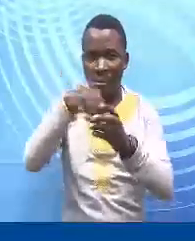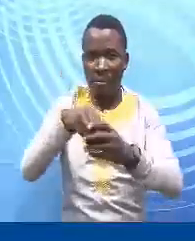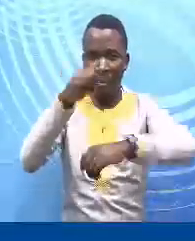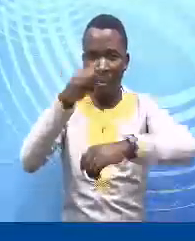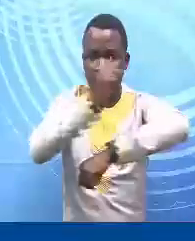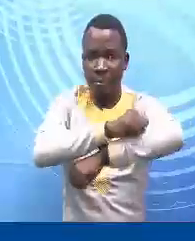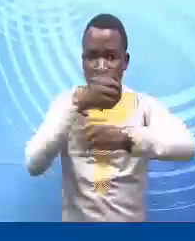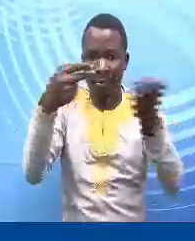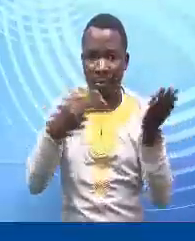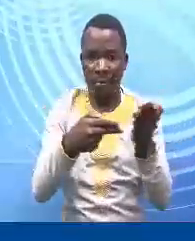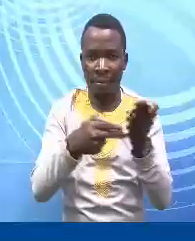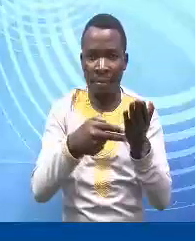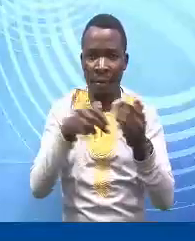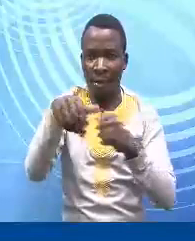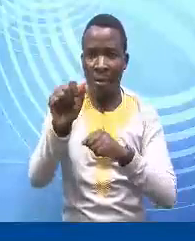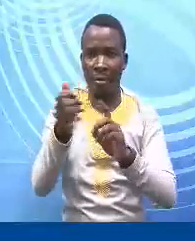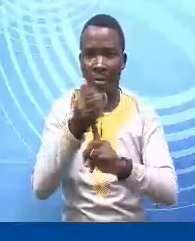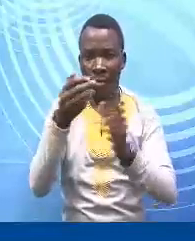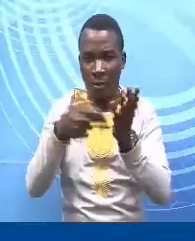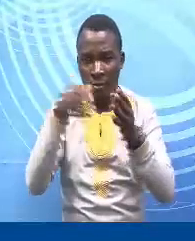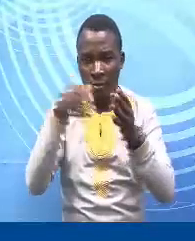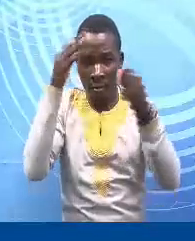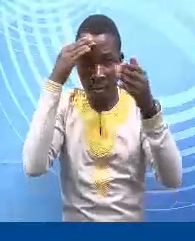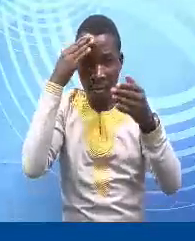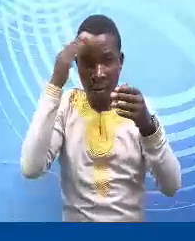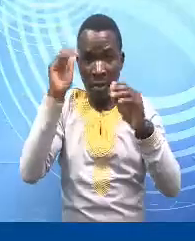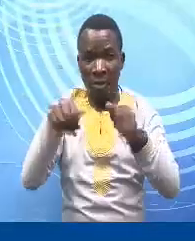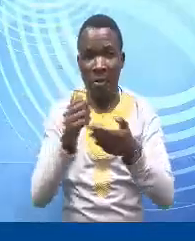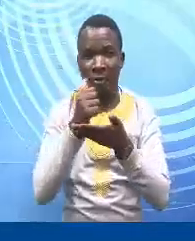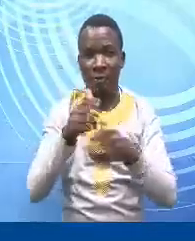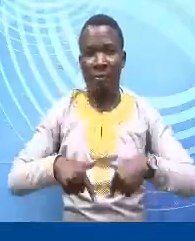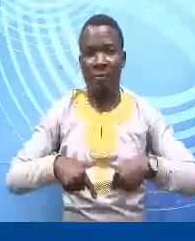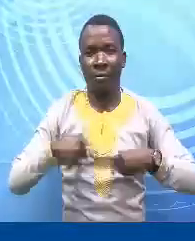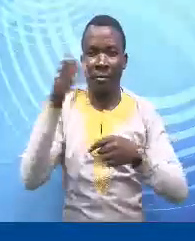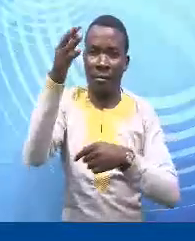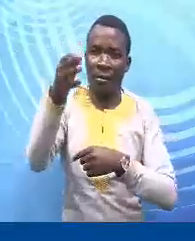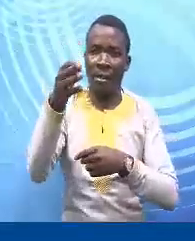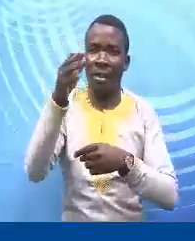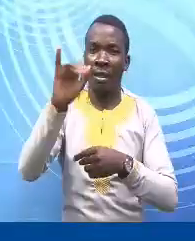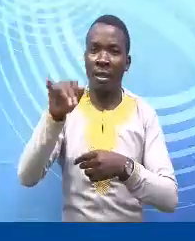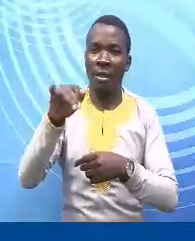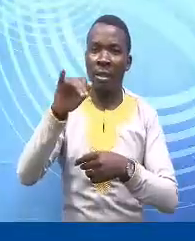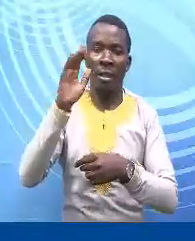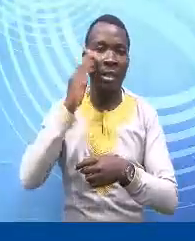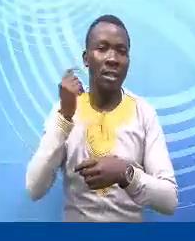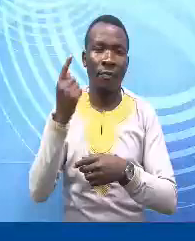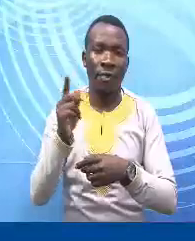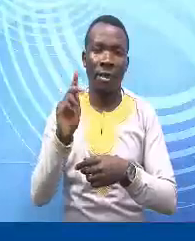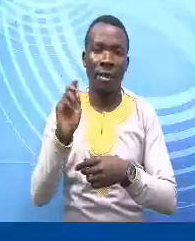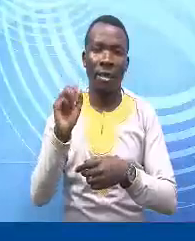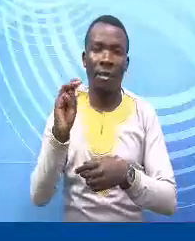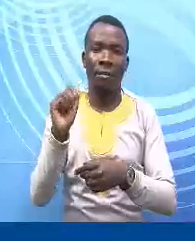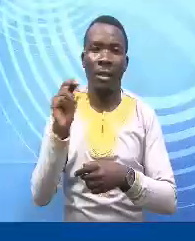mashuri y'imyuga ngo nabo bakagira umwuga bamenya wazabatunga. Janvier Kamandi Semigabo, BTN